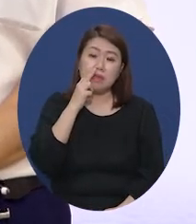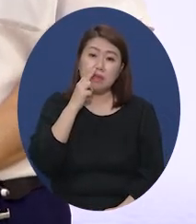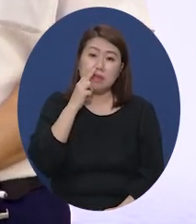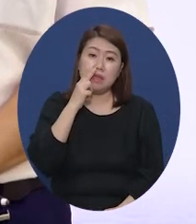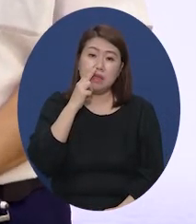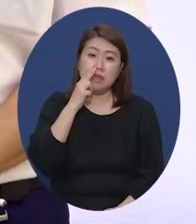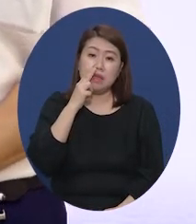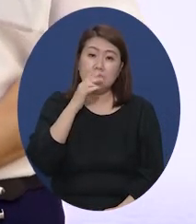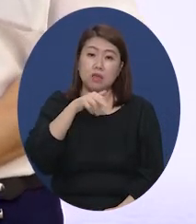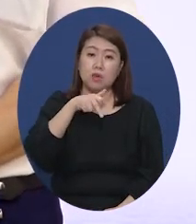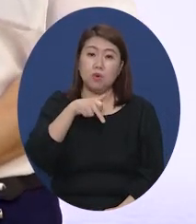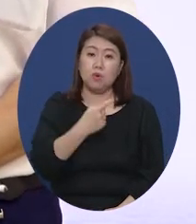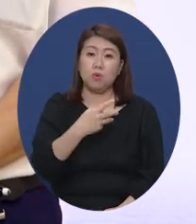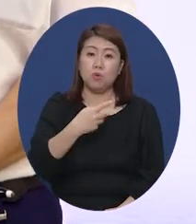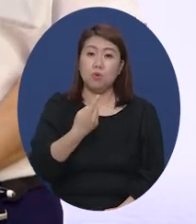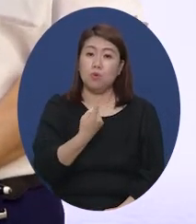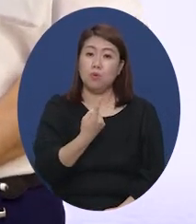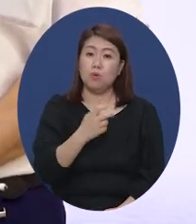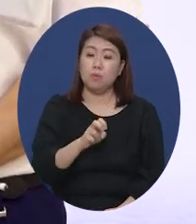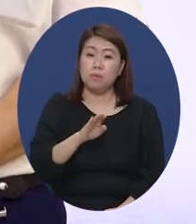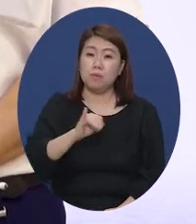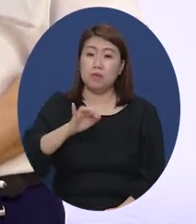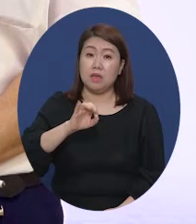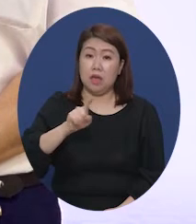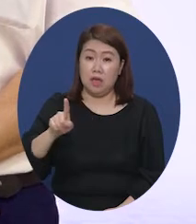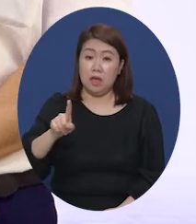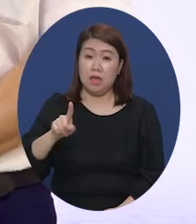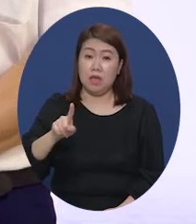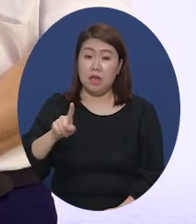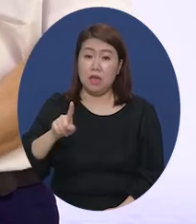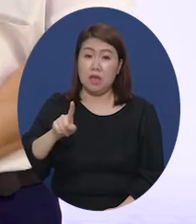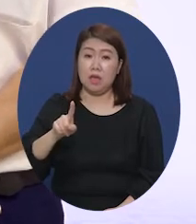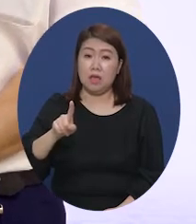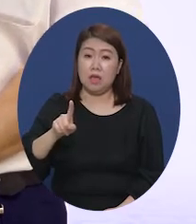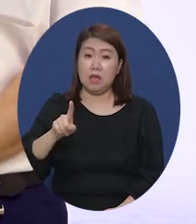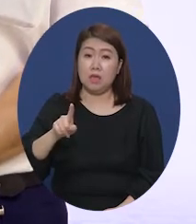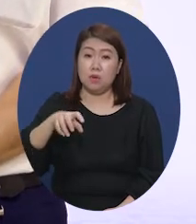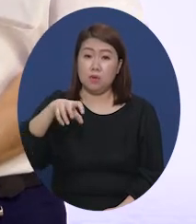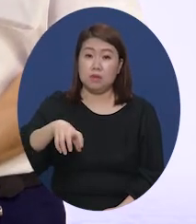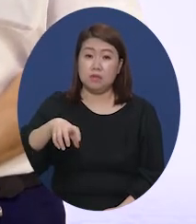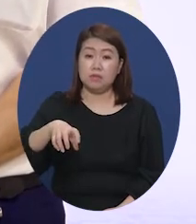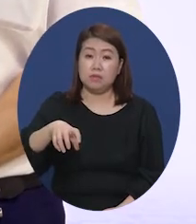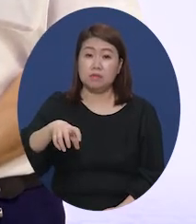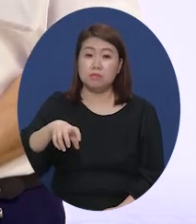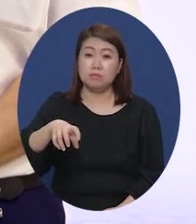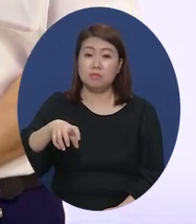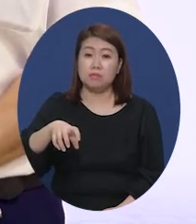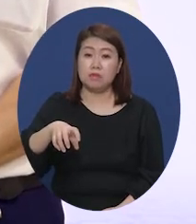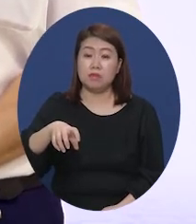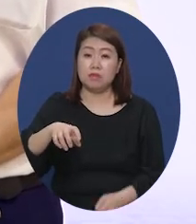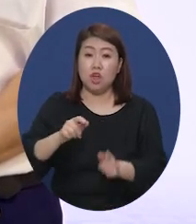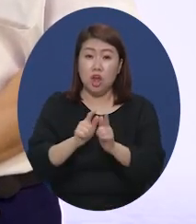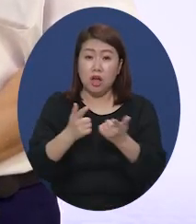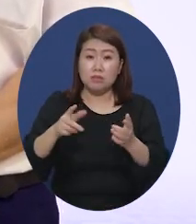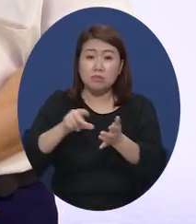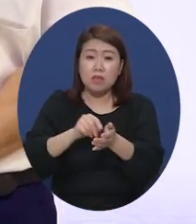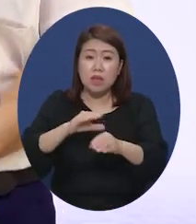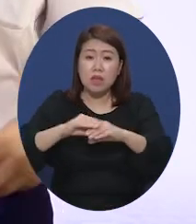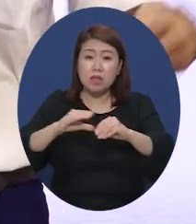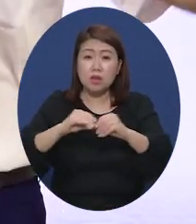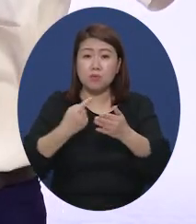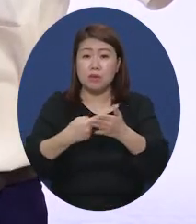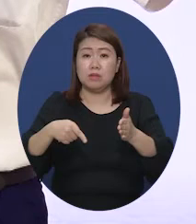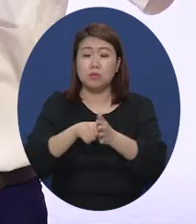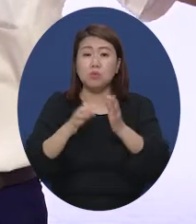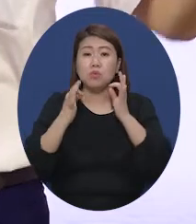직접 그러니까 콜롬비아 정부에다가 무기를 제공해서, 그죠? 그쪽하고 그 소탕 작전을 벌인 적이 있죠. 그때